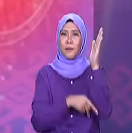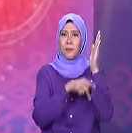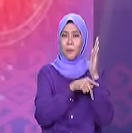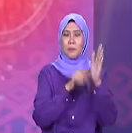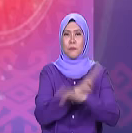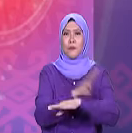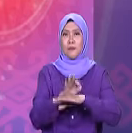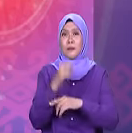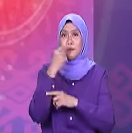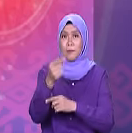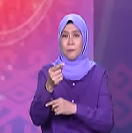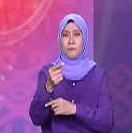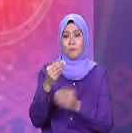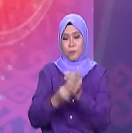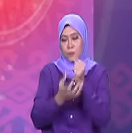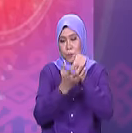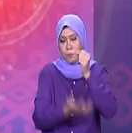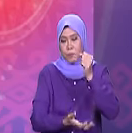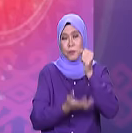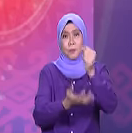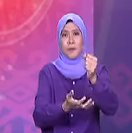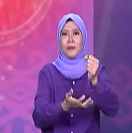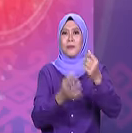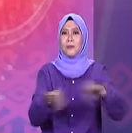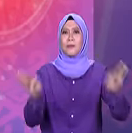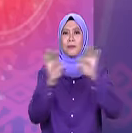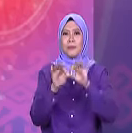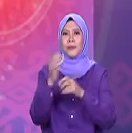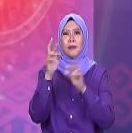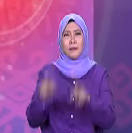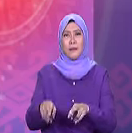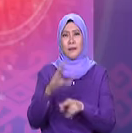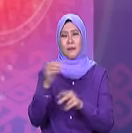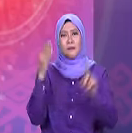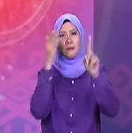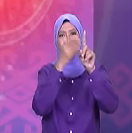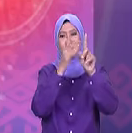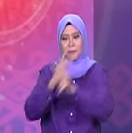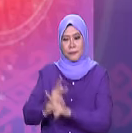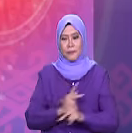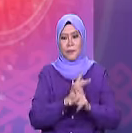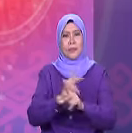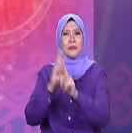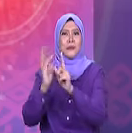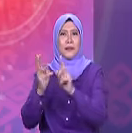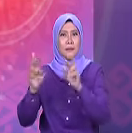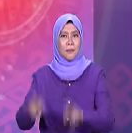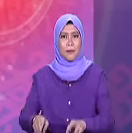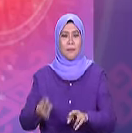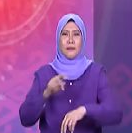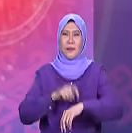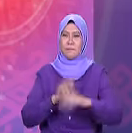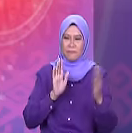Dun berkata, peruntukan berkenaan mengutamakan kepentingan rakyat dan bertujuan membela rakyat dalam menghadapi